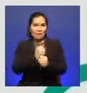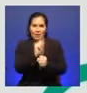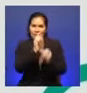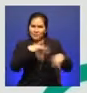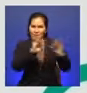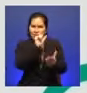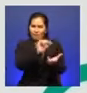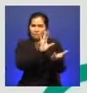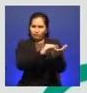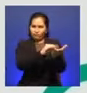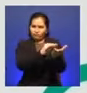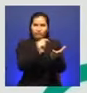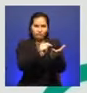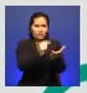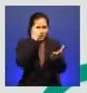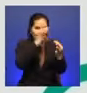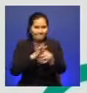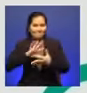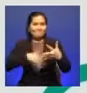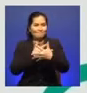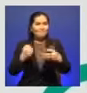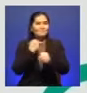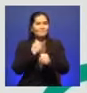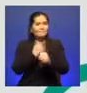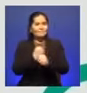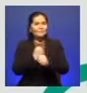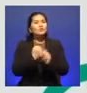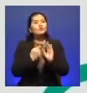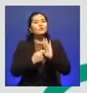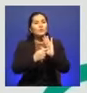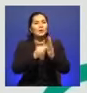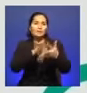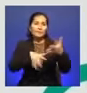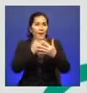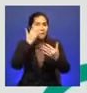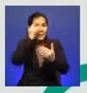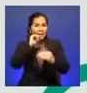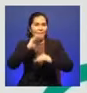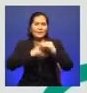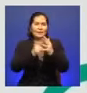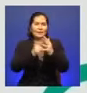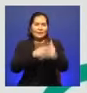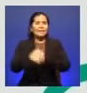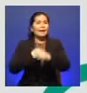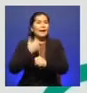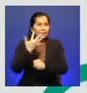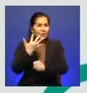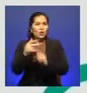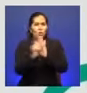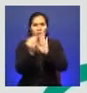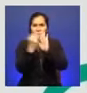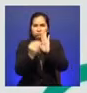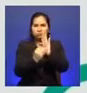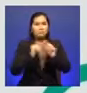ะครับในการวางแผนนะครับไม่ว่าจะเป็นในเรื่องของการทำแผนพัฒนา5ปีนะครับหรือก็บัญญัติต่างๆก็เรา